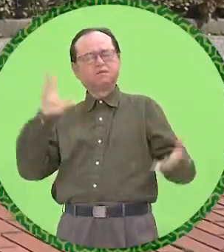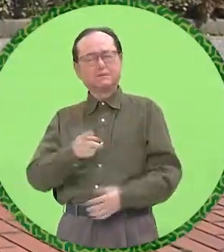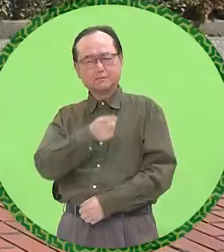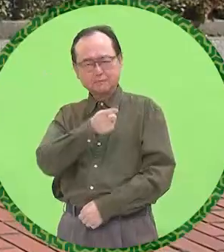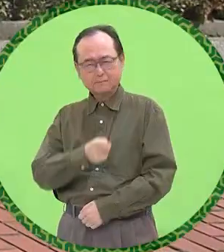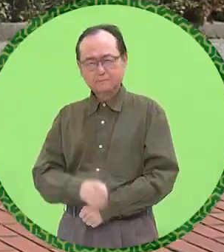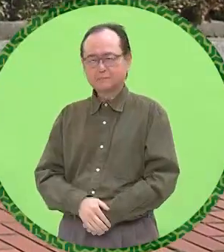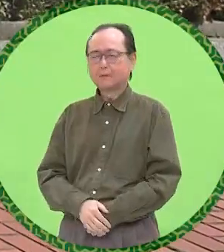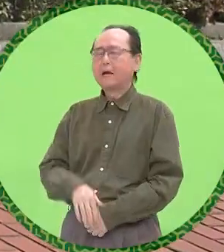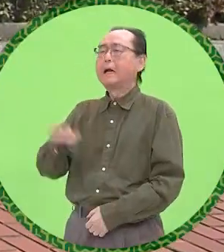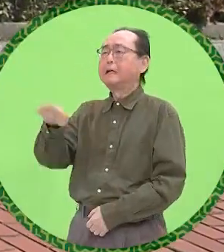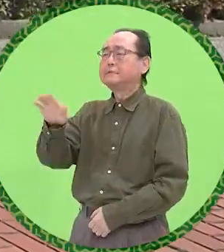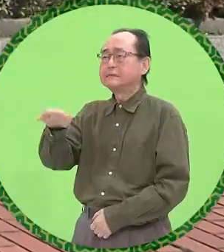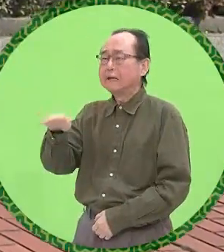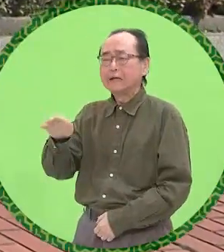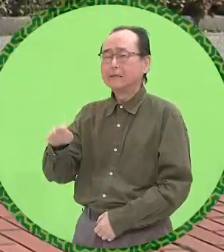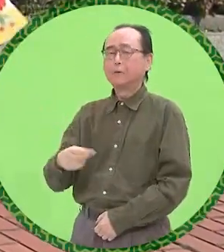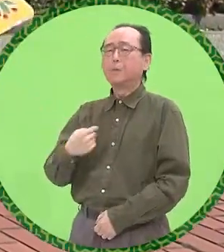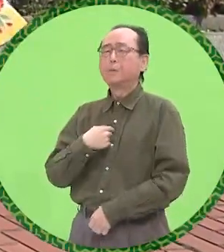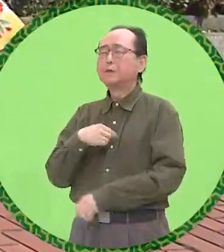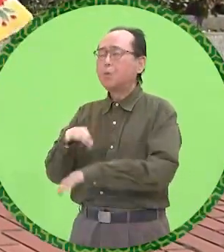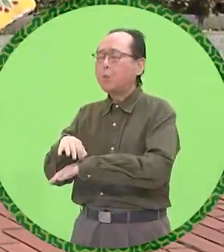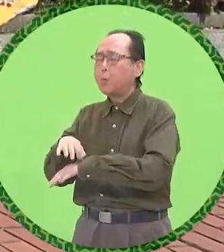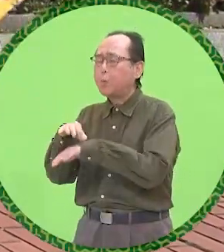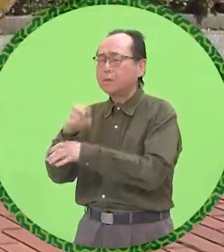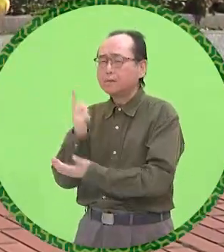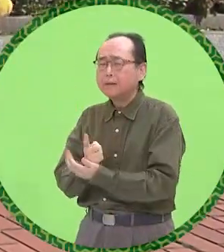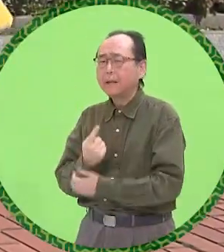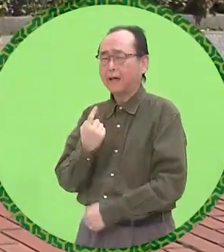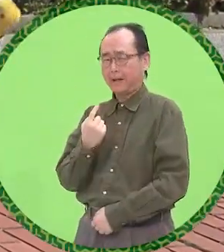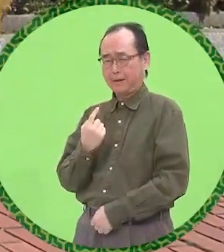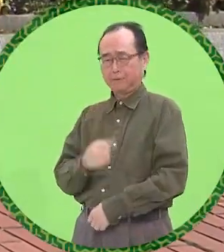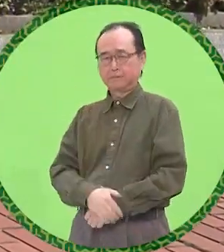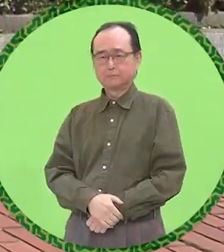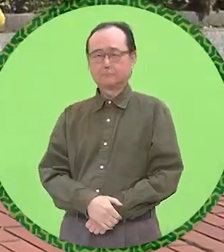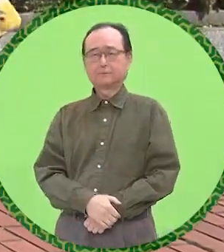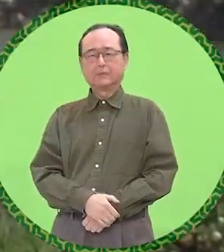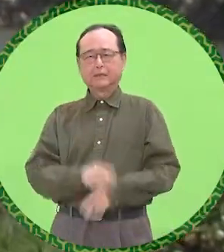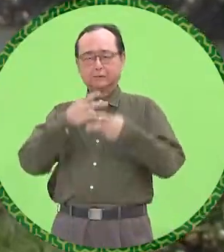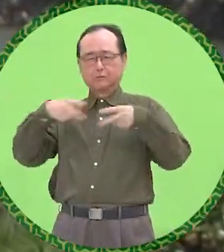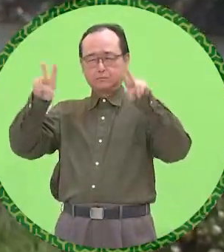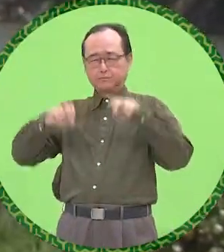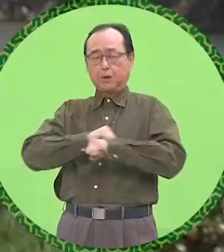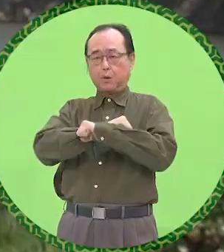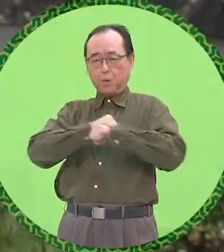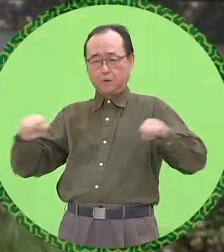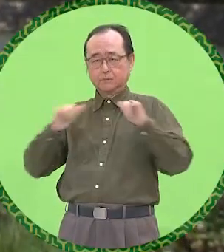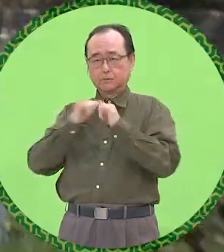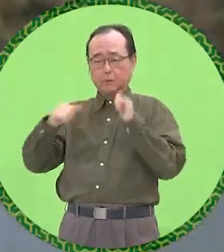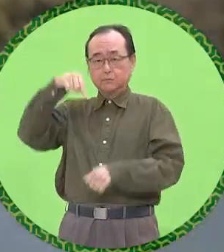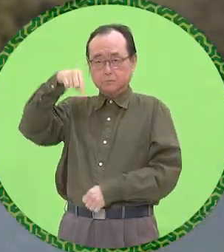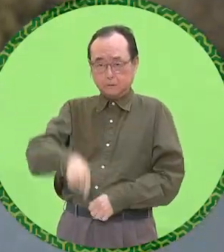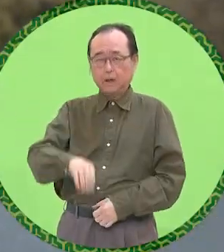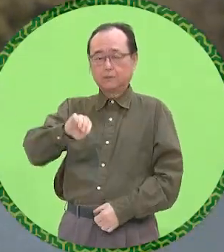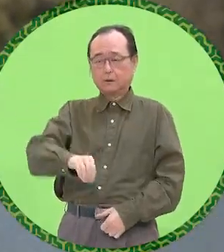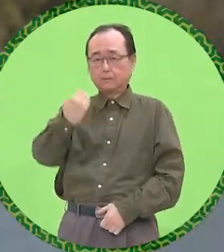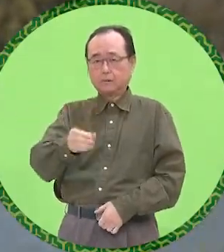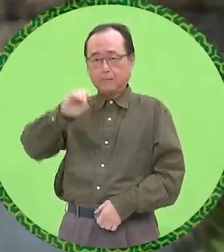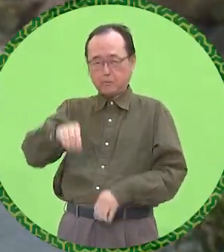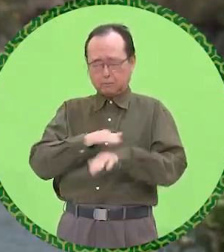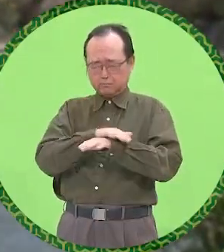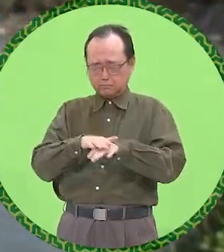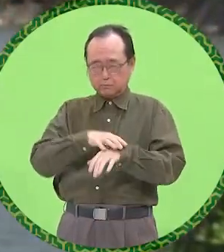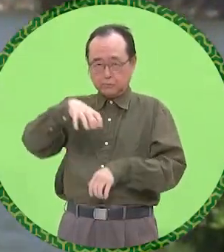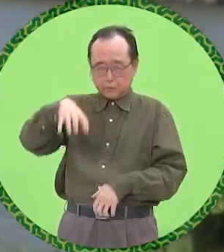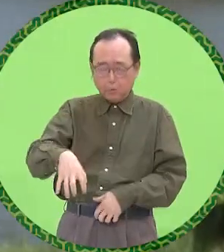の。 いや、元なり様、ちょっと息抜きしてただけじゃないですか。 ええか、広島広域都市圏